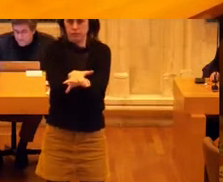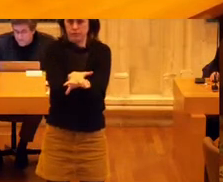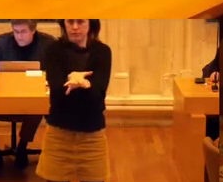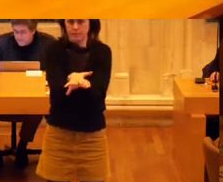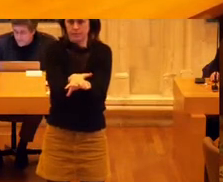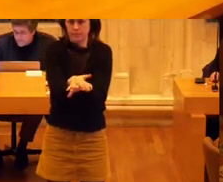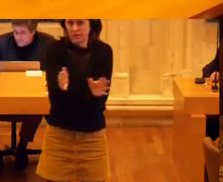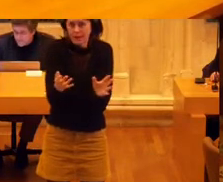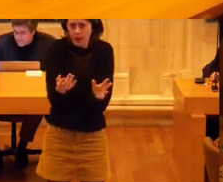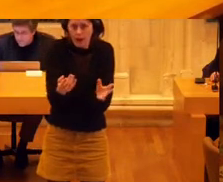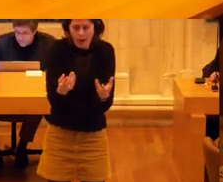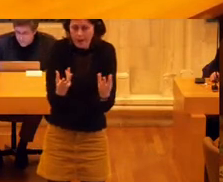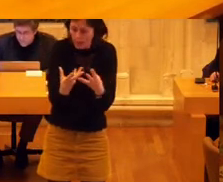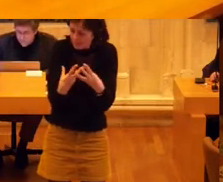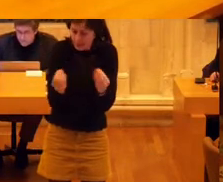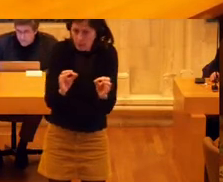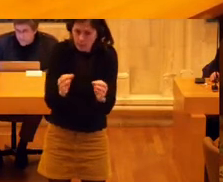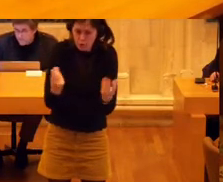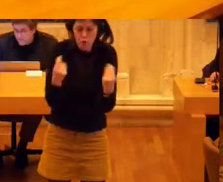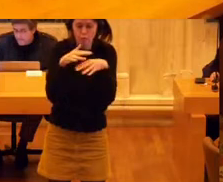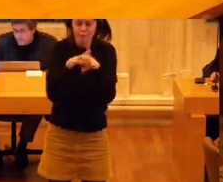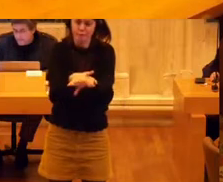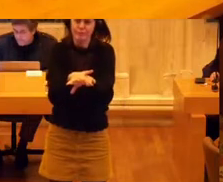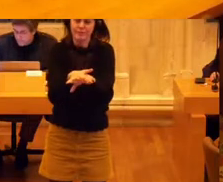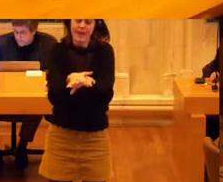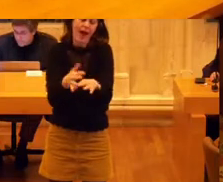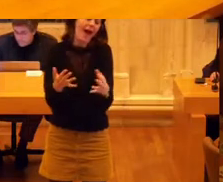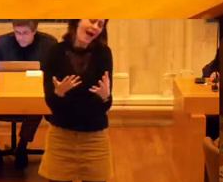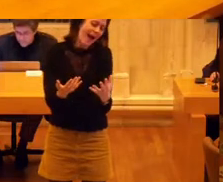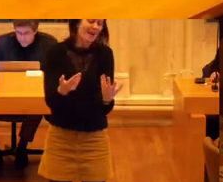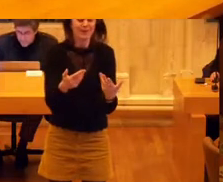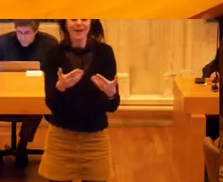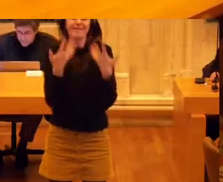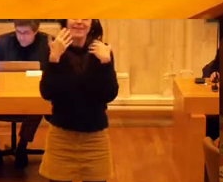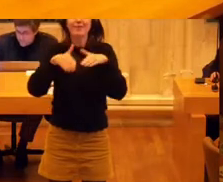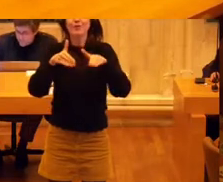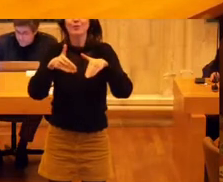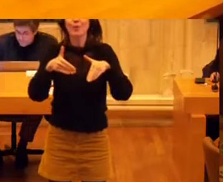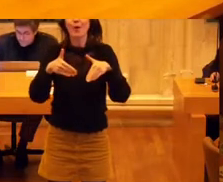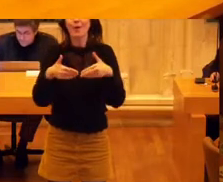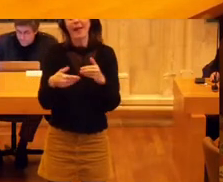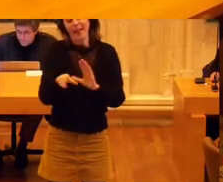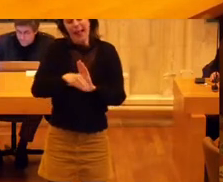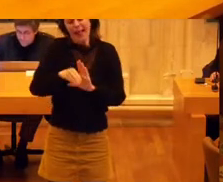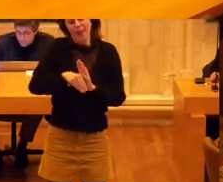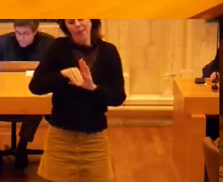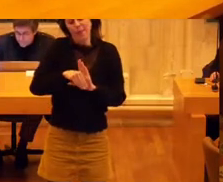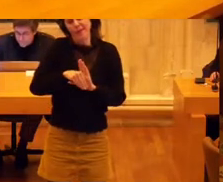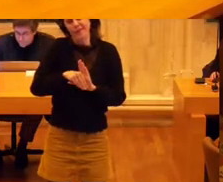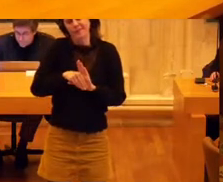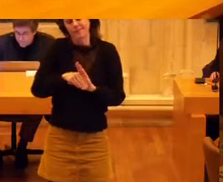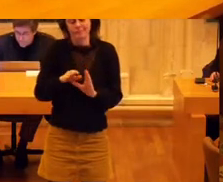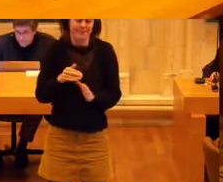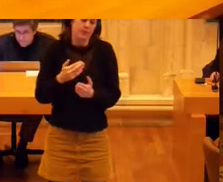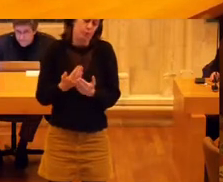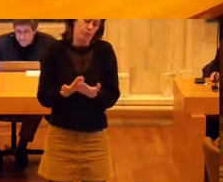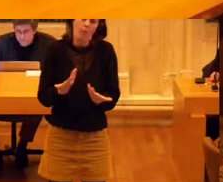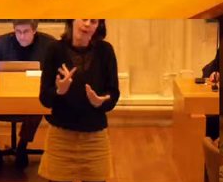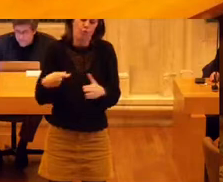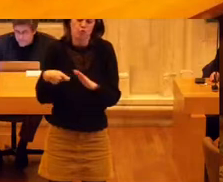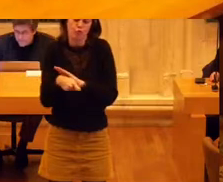nombre d'économies grâce à une mutualisation de frais de fonctionnement. Donc ça rentre aussi dans le calcul.